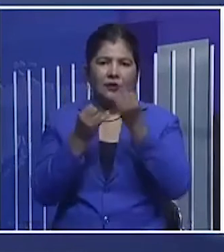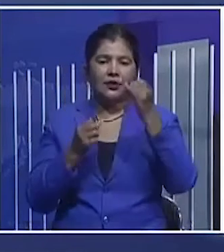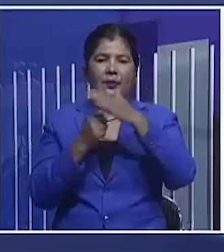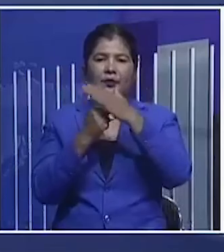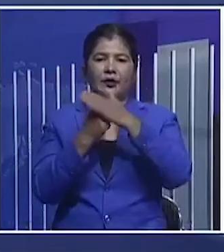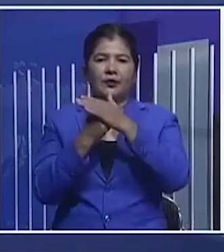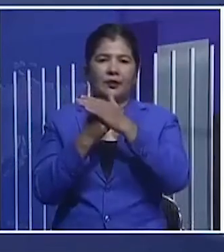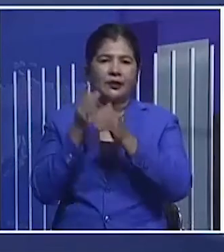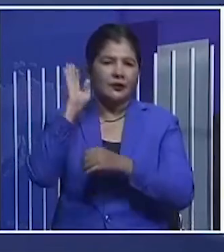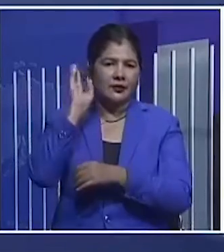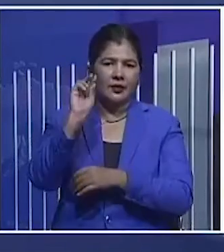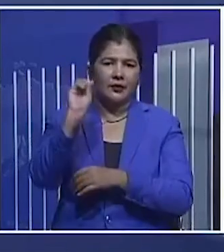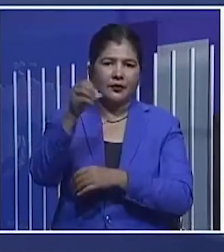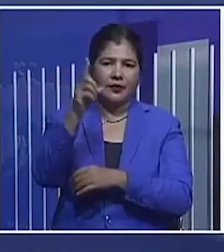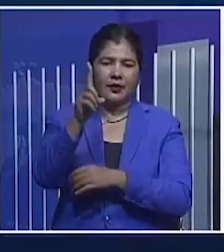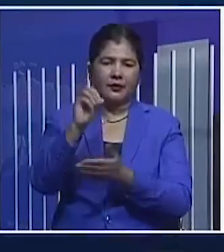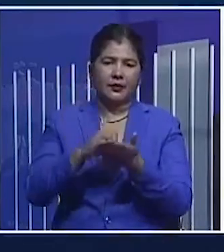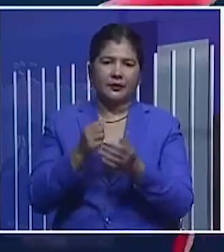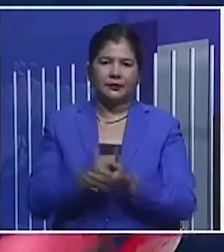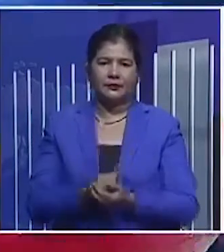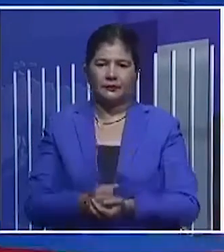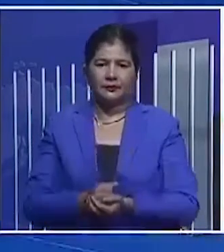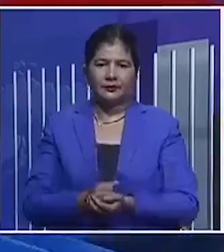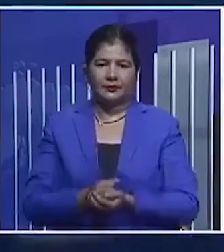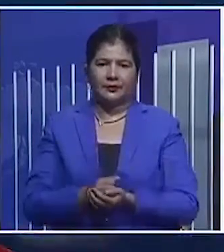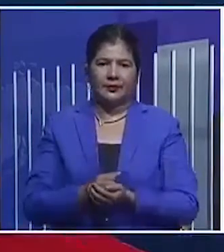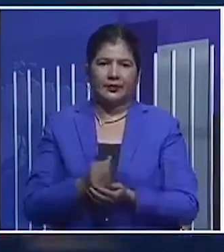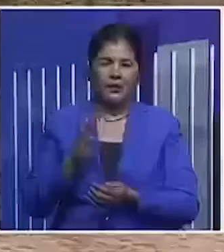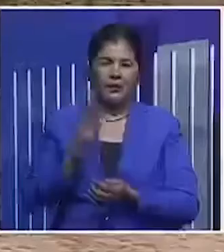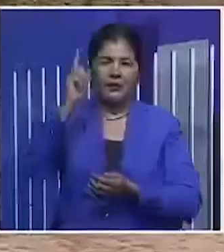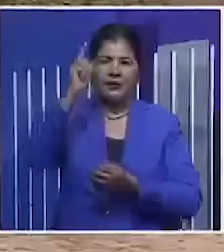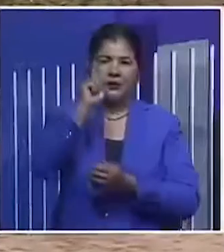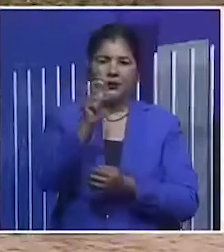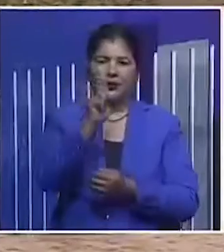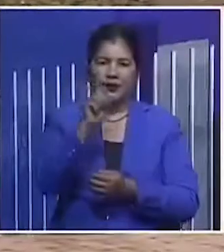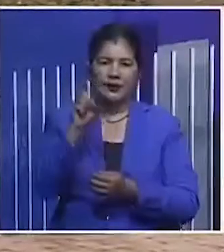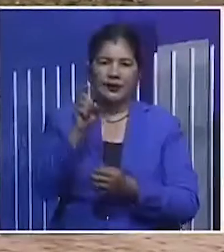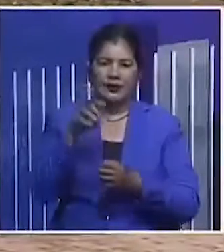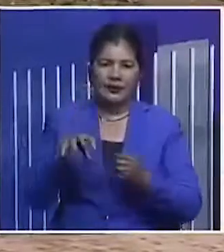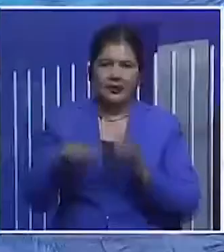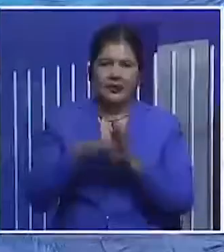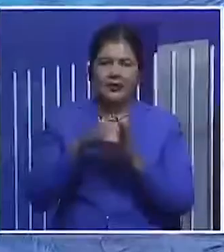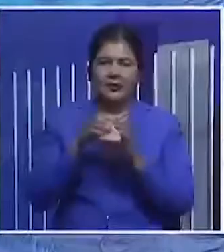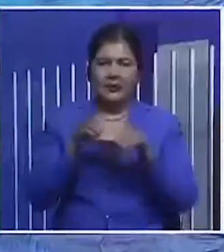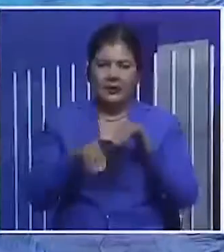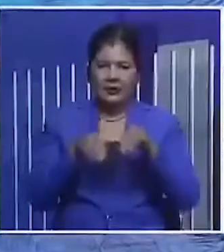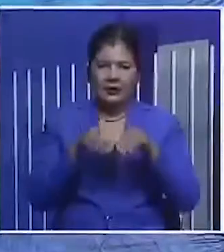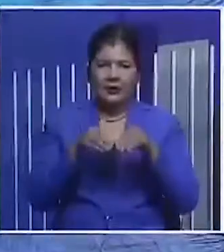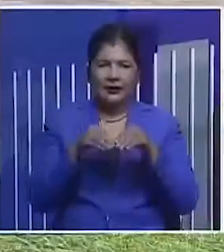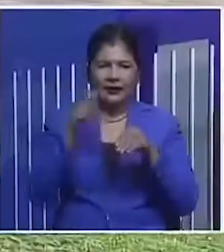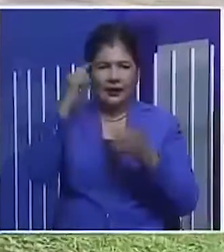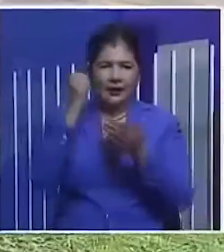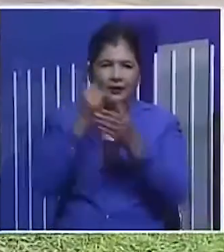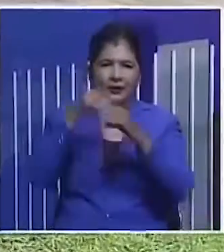समाचारको अन्त्यमा प्रमुख समाचार पुनः एकपटक। बाजुराको बुढी गंगानगरपालिकामा स्थानीय चुनाव अन्तर्गत आज मतदान